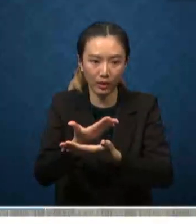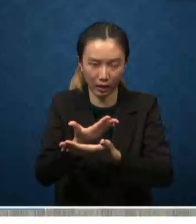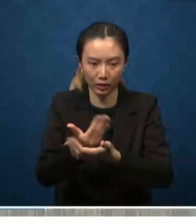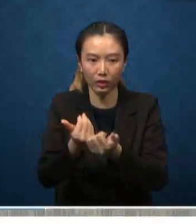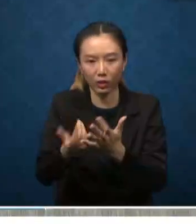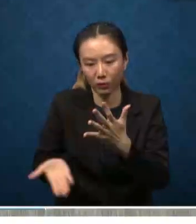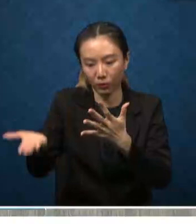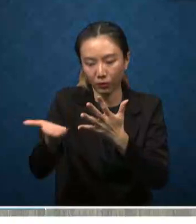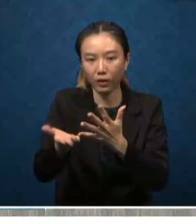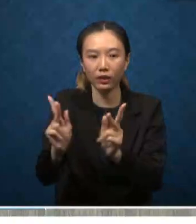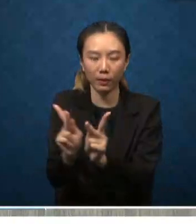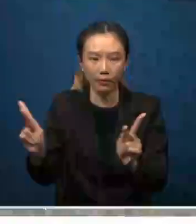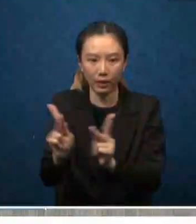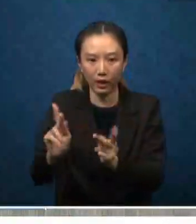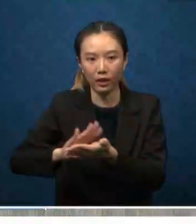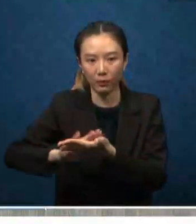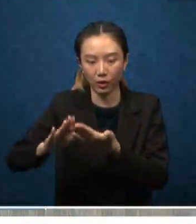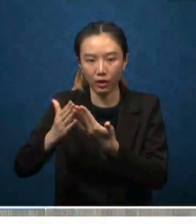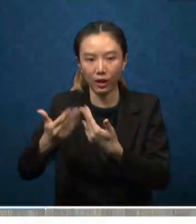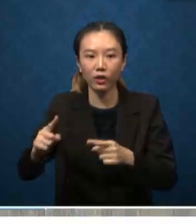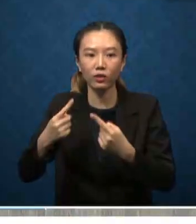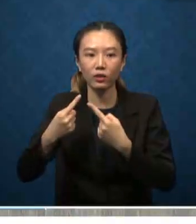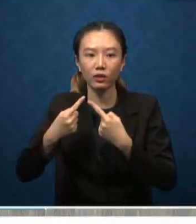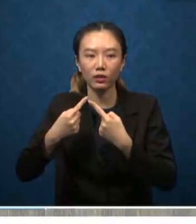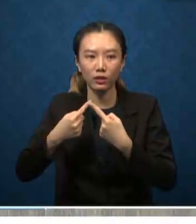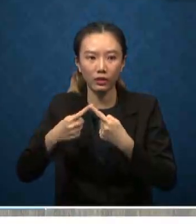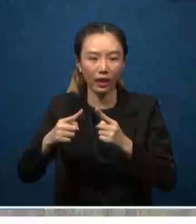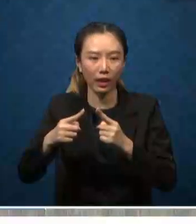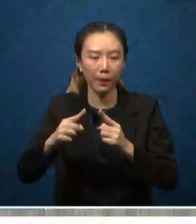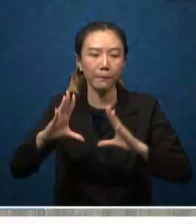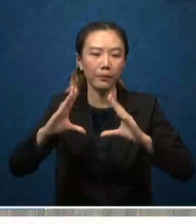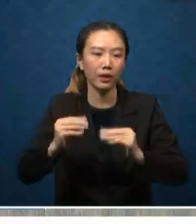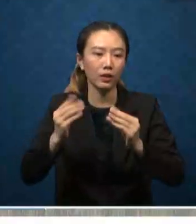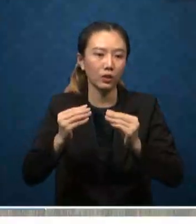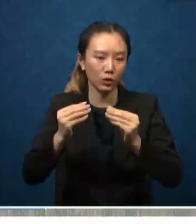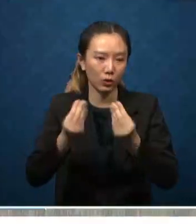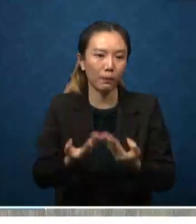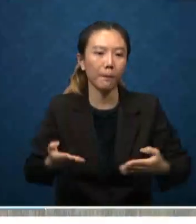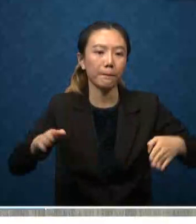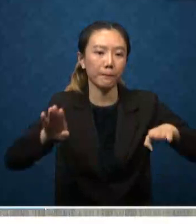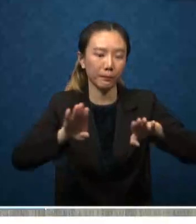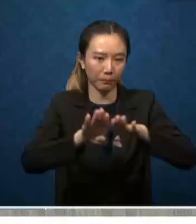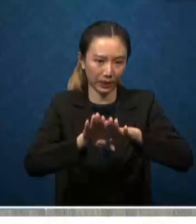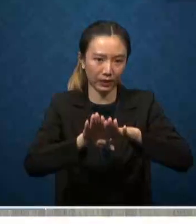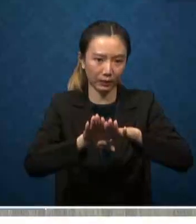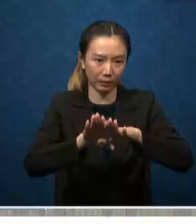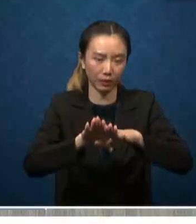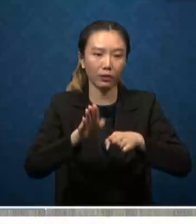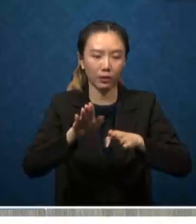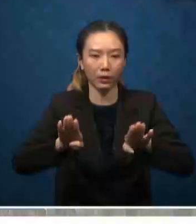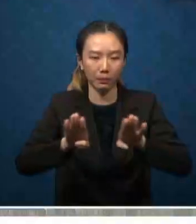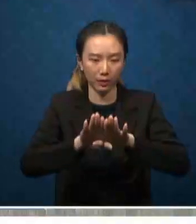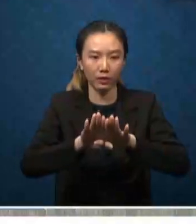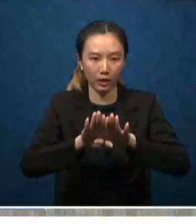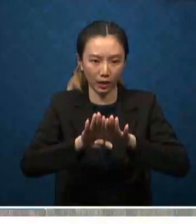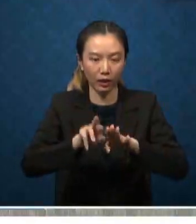การเสร็จสิ้นแล้วแต่เนื่องจากมีการปิดสมัยประชุมสภาเสียก่อนร่างพระ